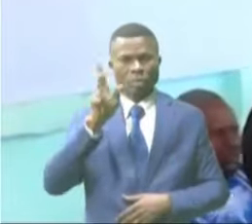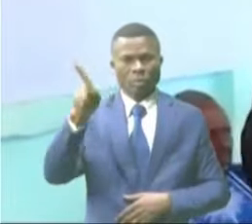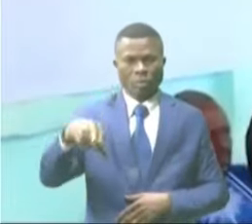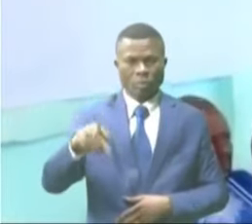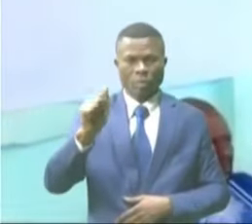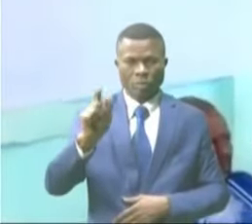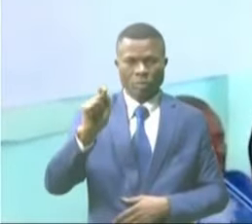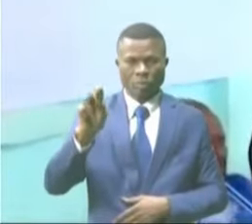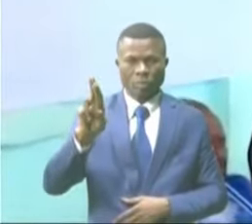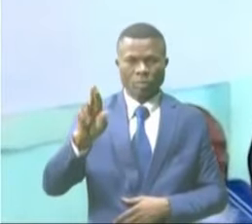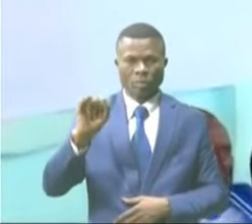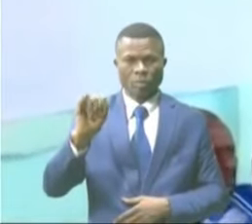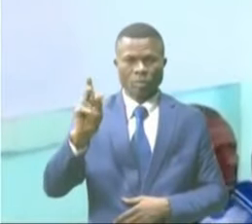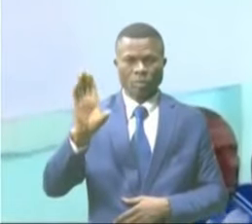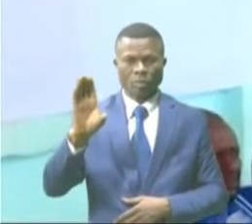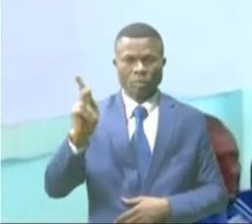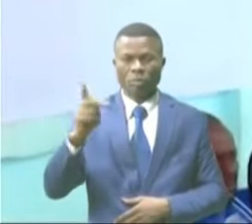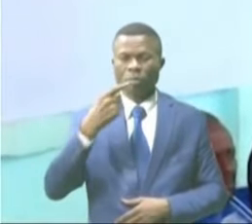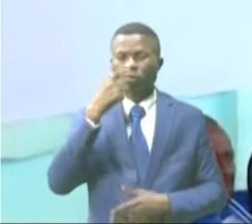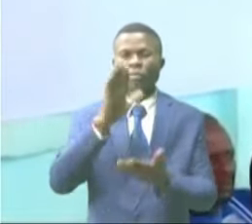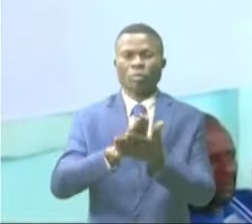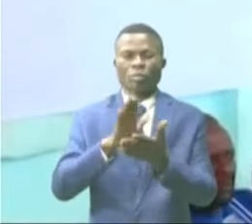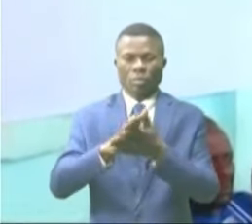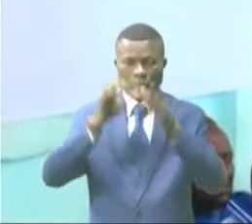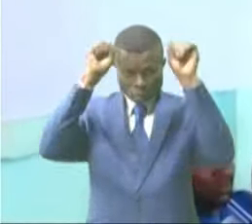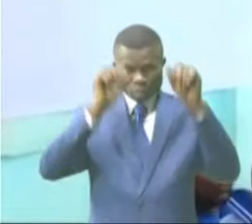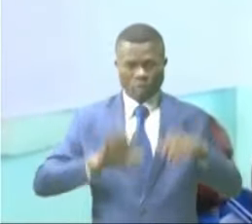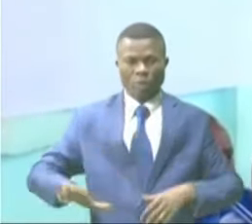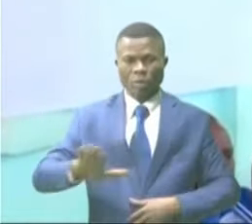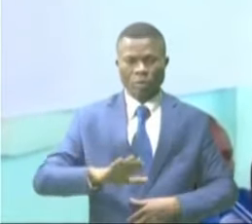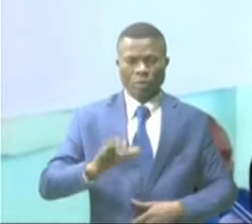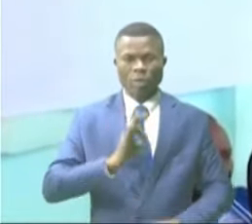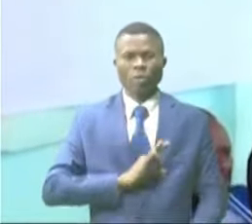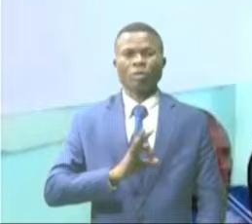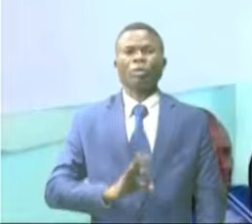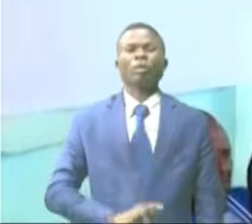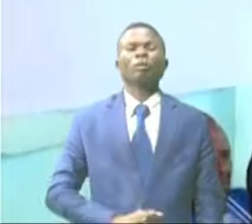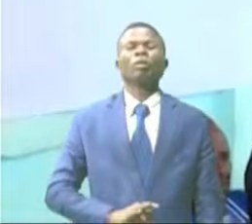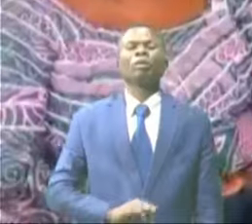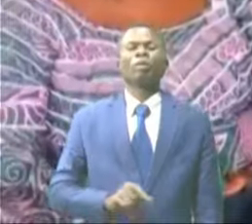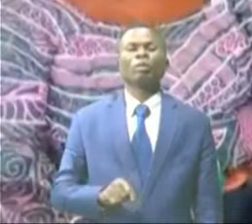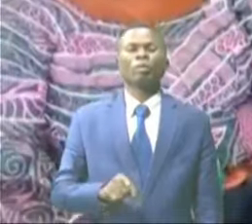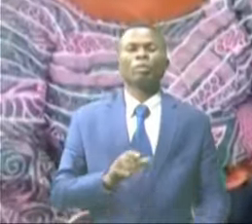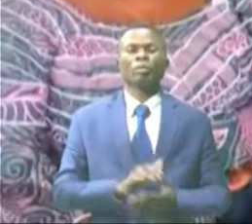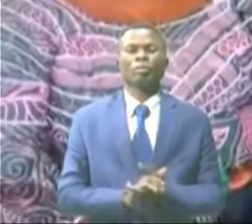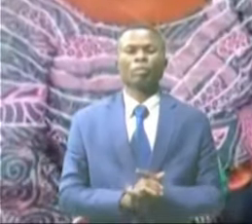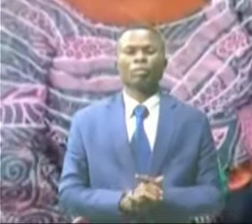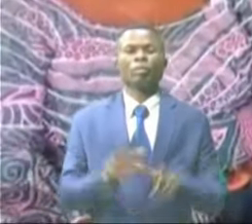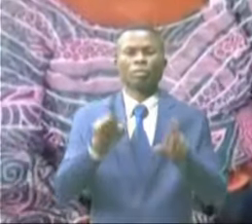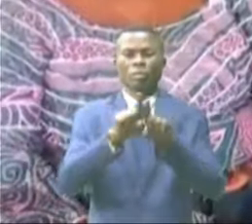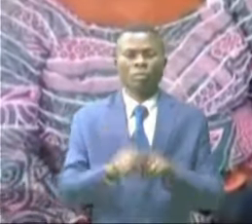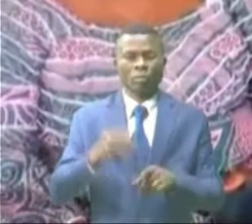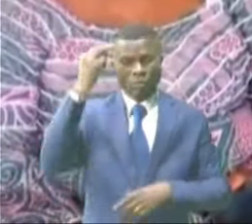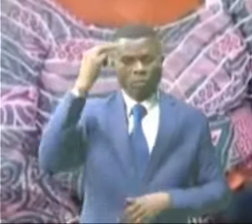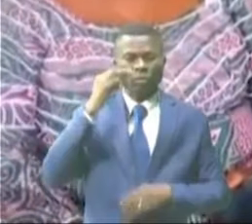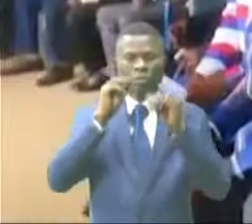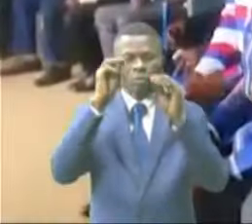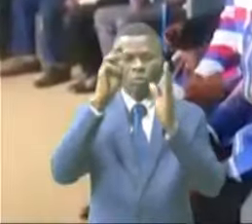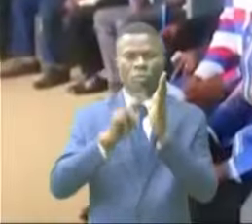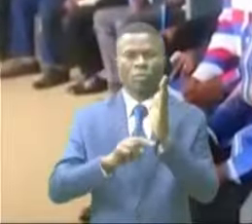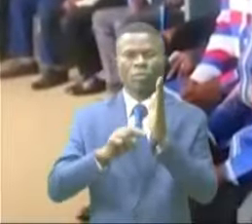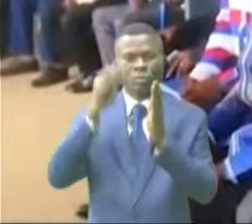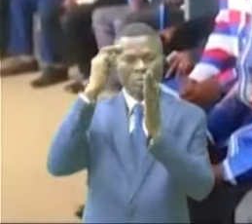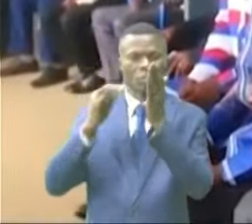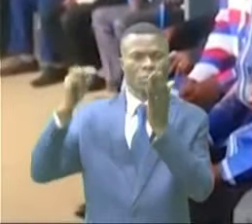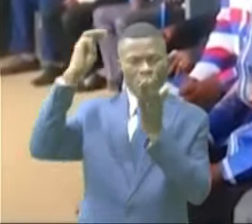Ilunga, pour rendre un vibrant hommage au président de la République, Félix-Antoine Tshisekedi, mais aussi au ministre de l'enseignement supérieur